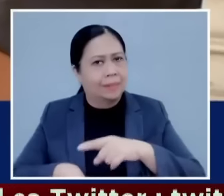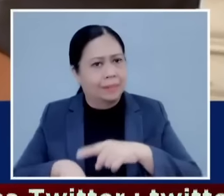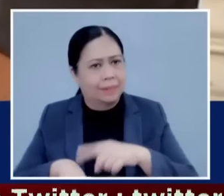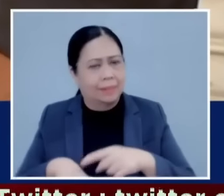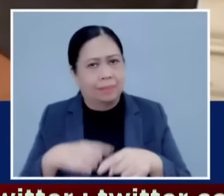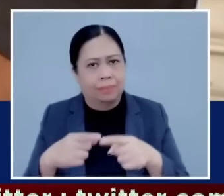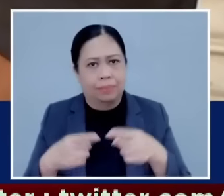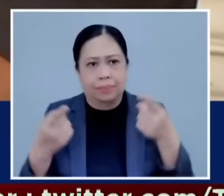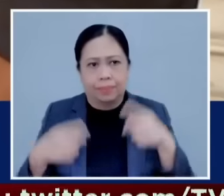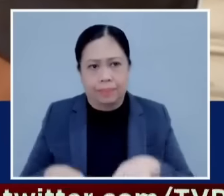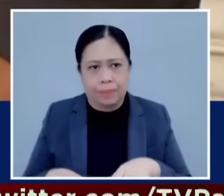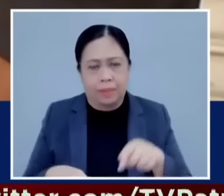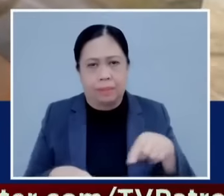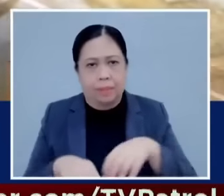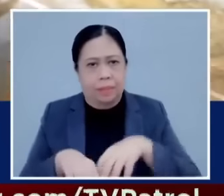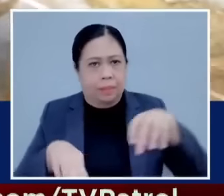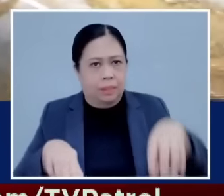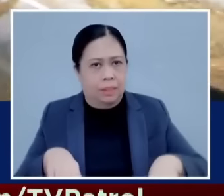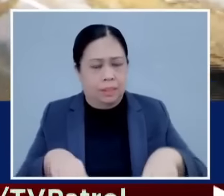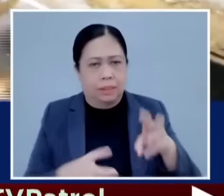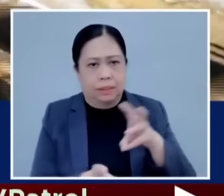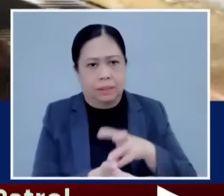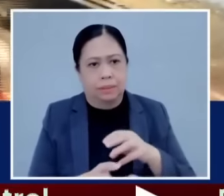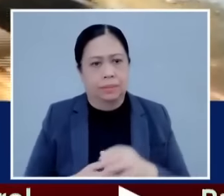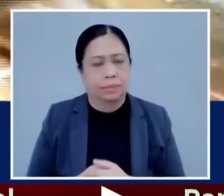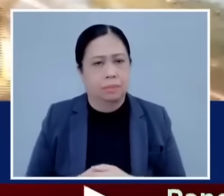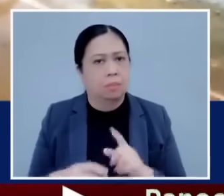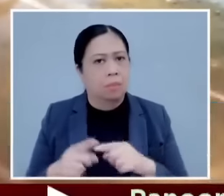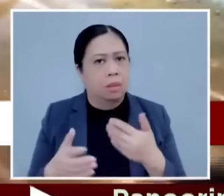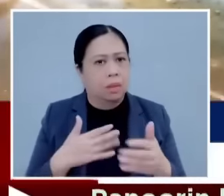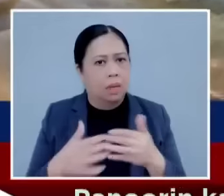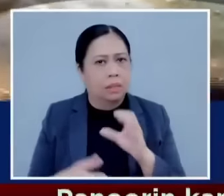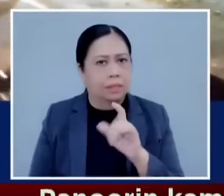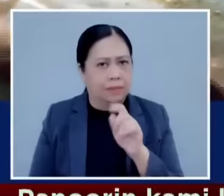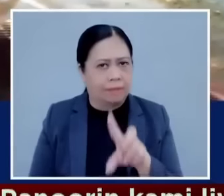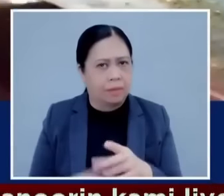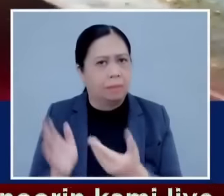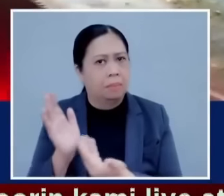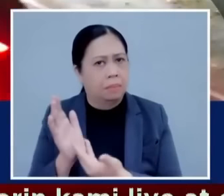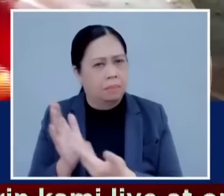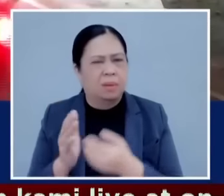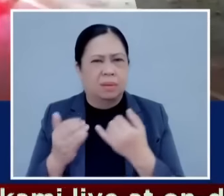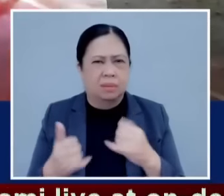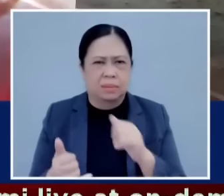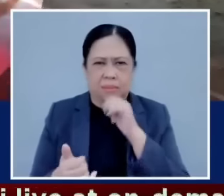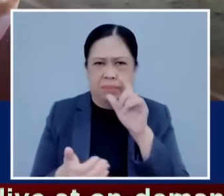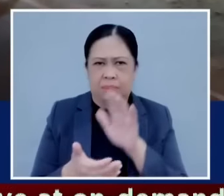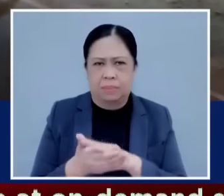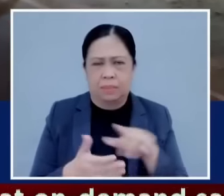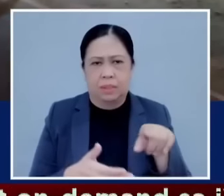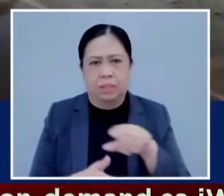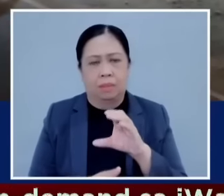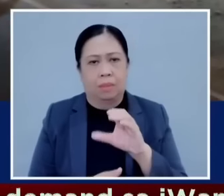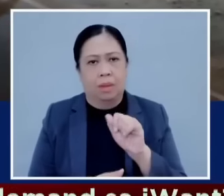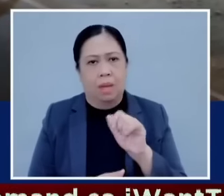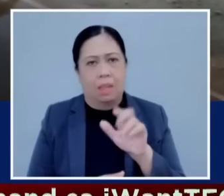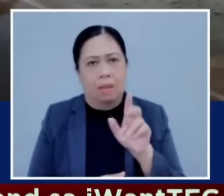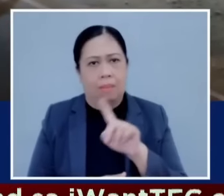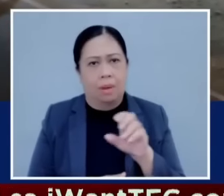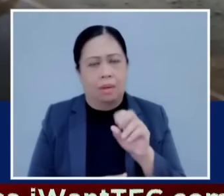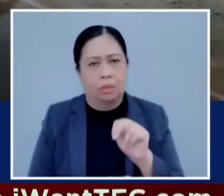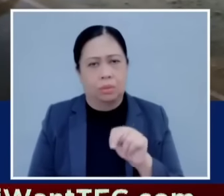ang insidente sa Katanawan. Pero kahit may CCTV na, hindi pa rin kumbinsido ang Calabarzon PNP na